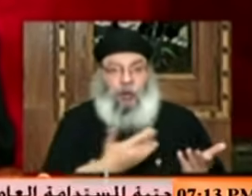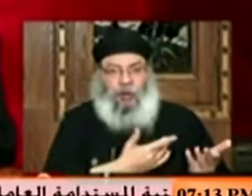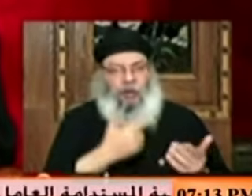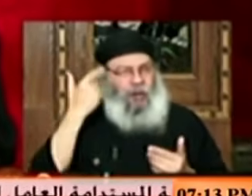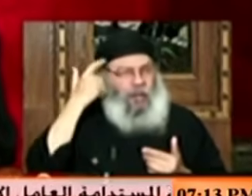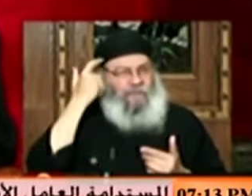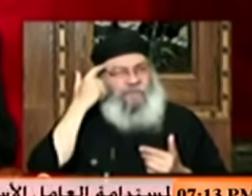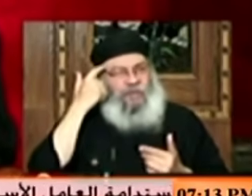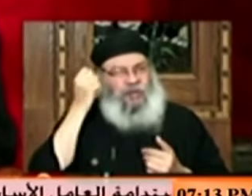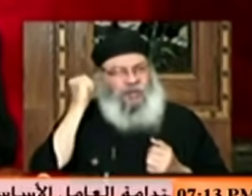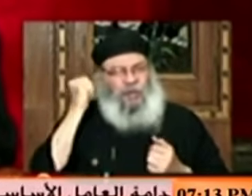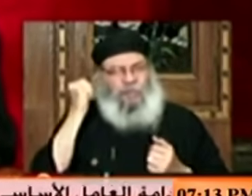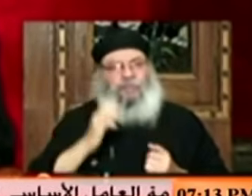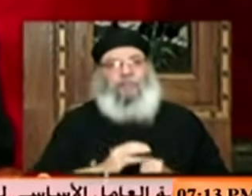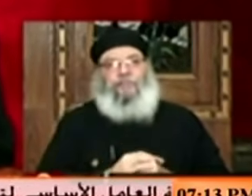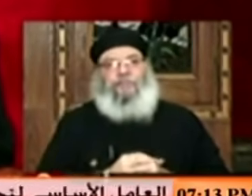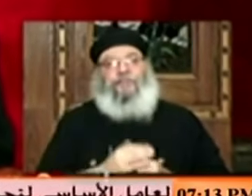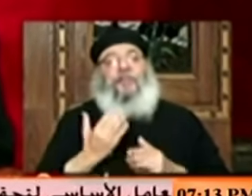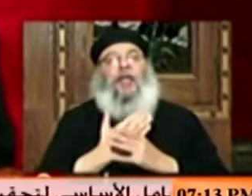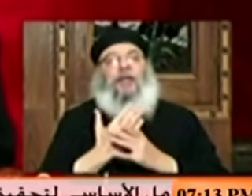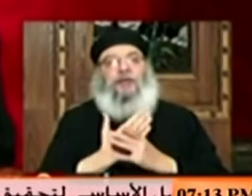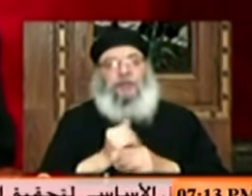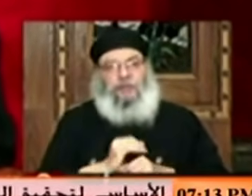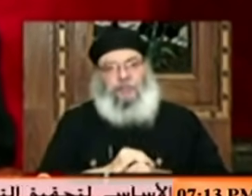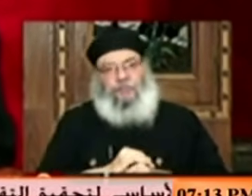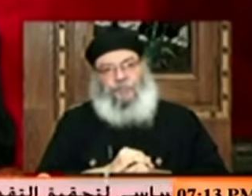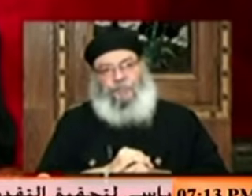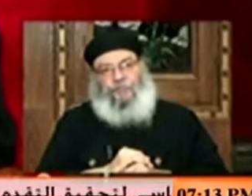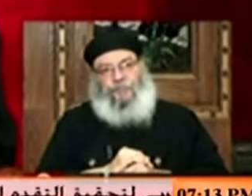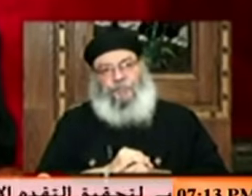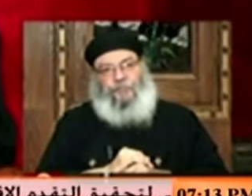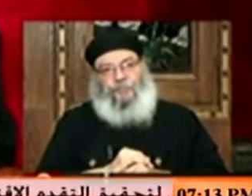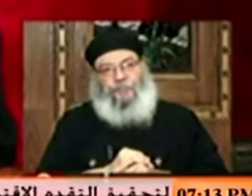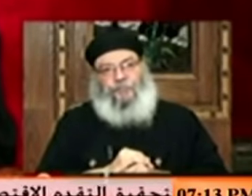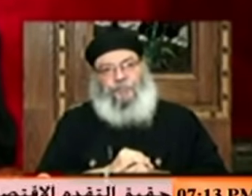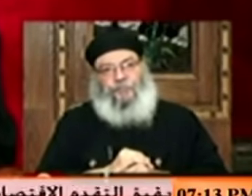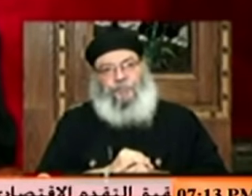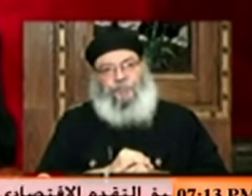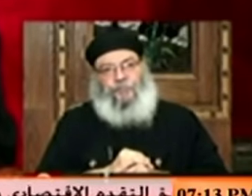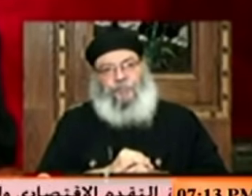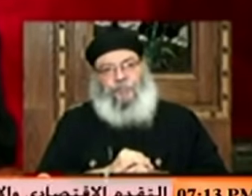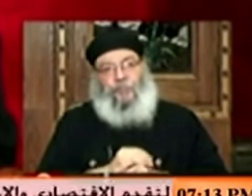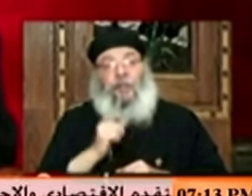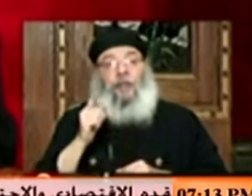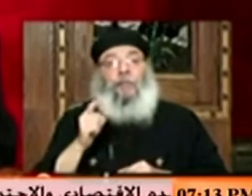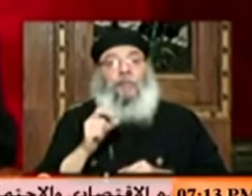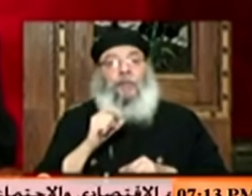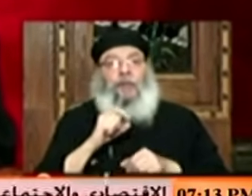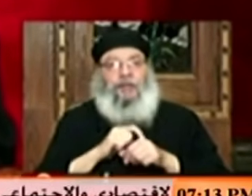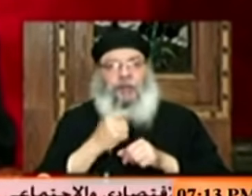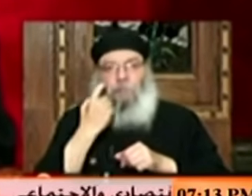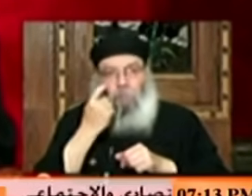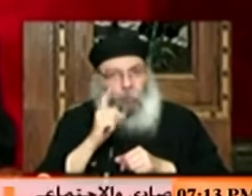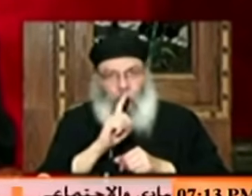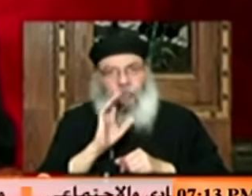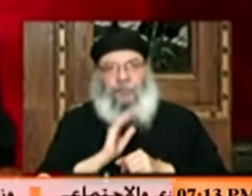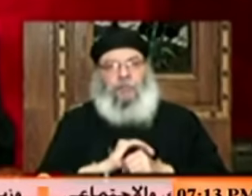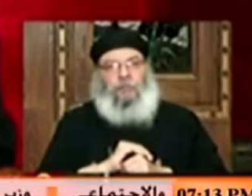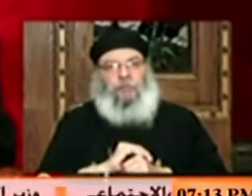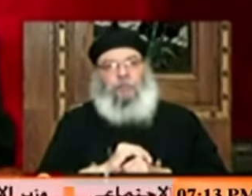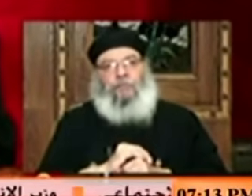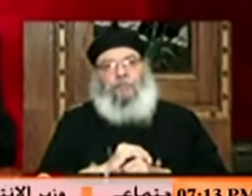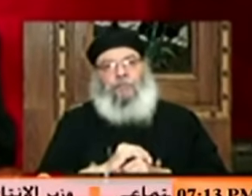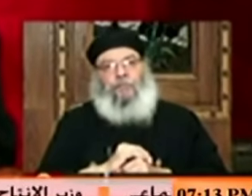فكر فكر جامد عشان كده من الحاجات اللي الانسان مش بياخد باله